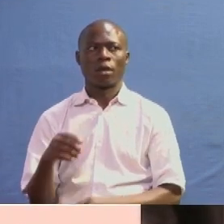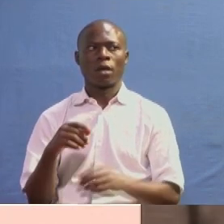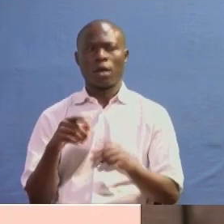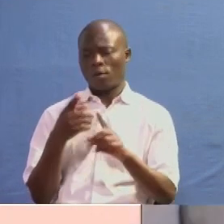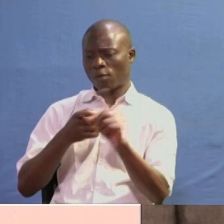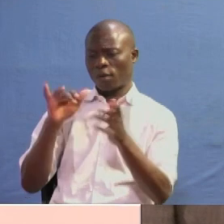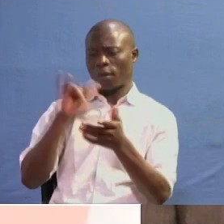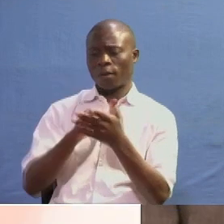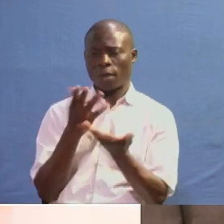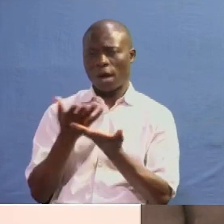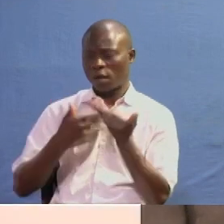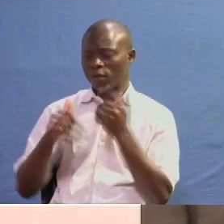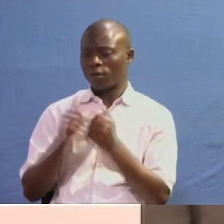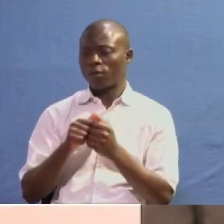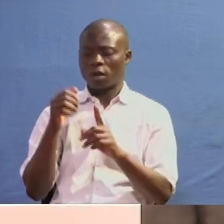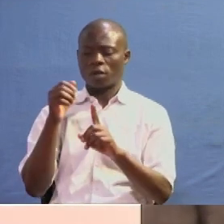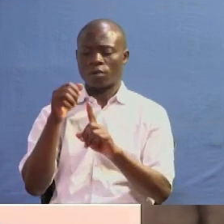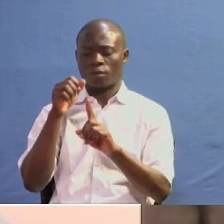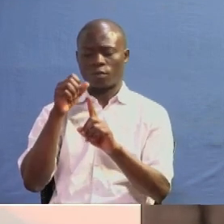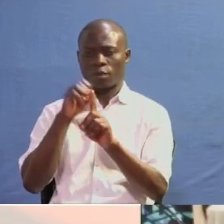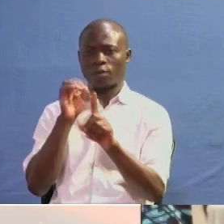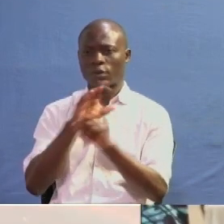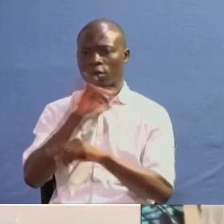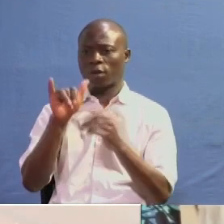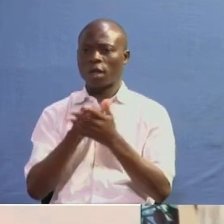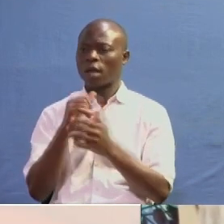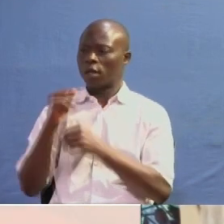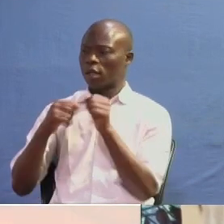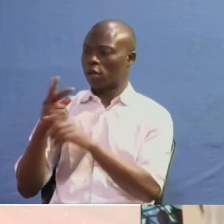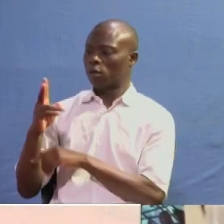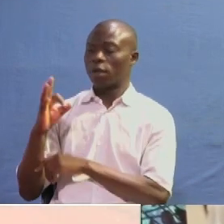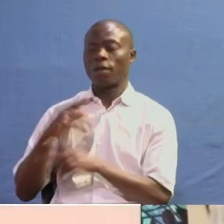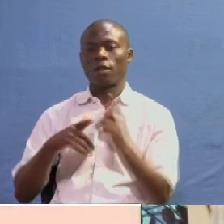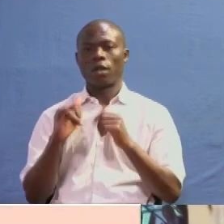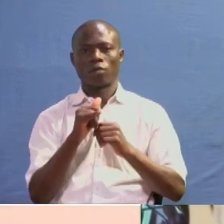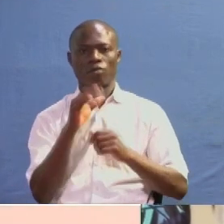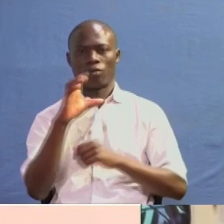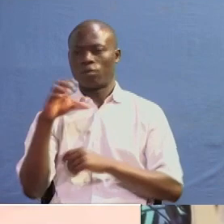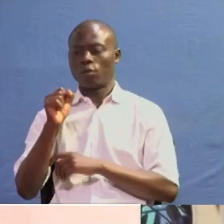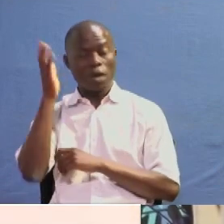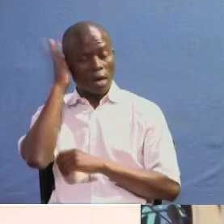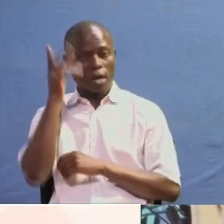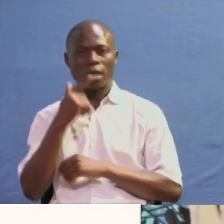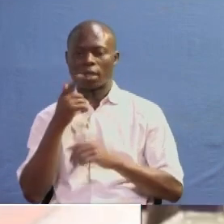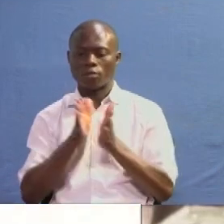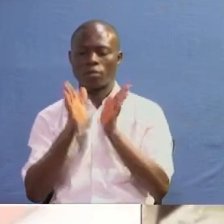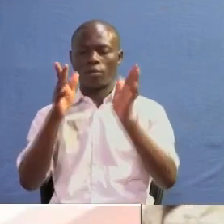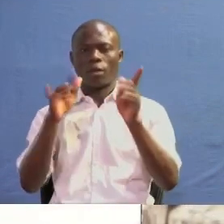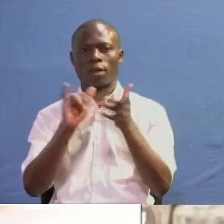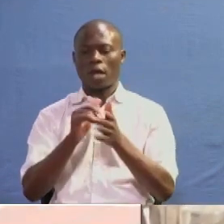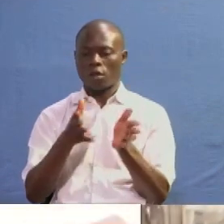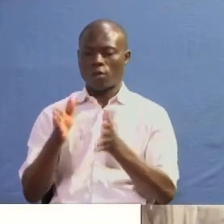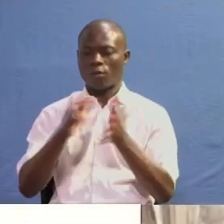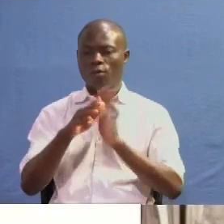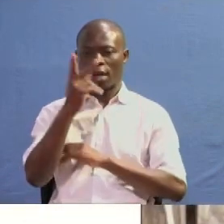Tangu kuchapishwa kwa sera ya kwanza ya kimataifa mnamo mwaka 2014, Waziri Mudavadi aliweka wazi kwamba nafasi ya Kenya